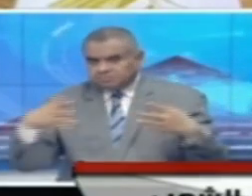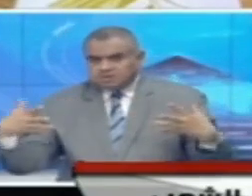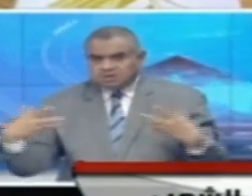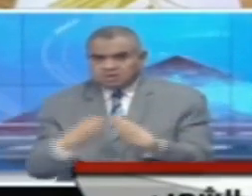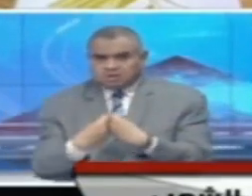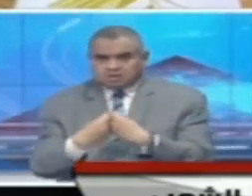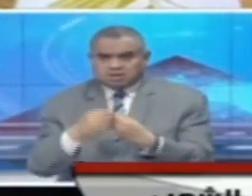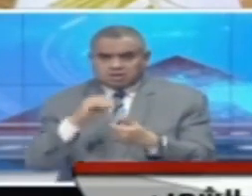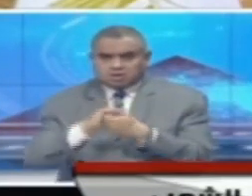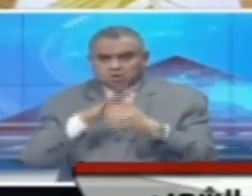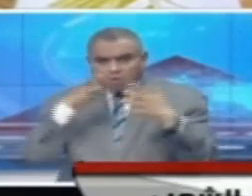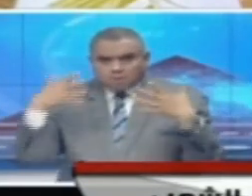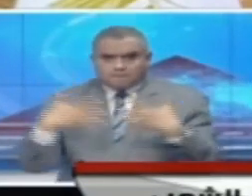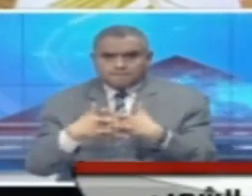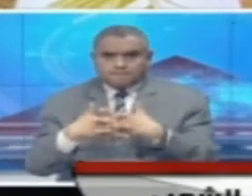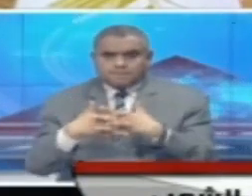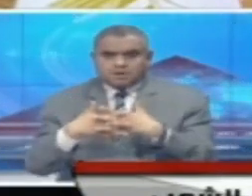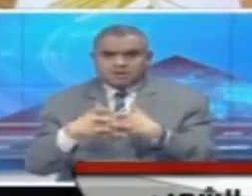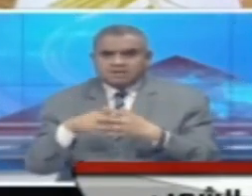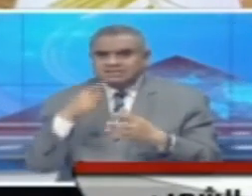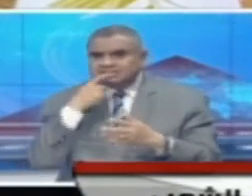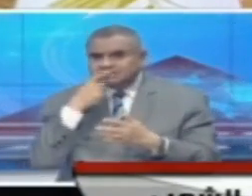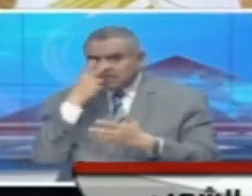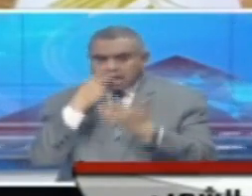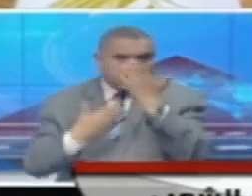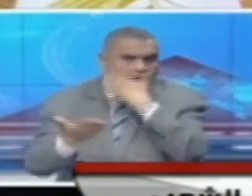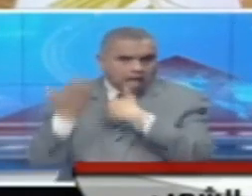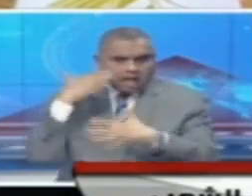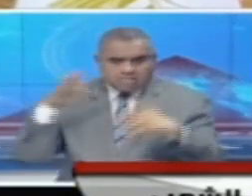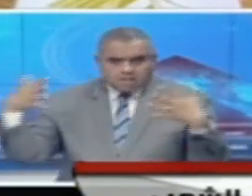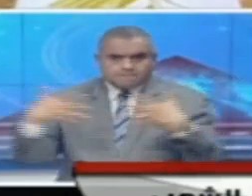قوتها الشاملة على مدار السنوات الماضية،